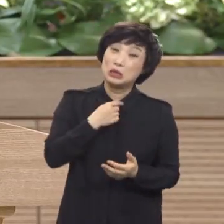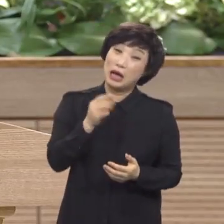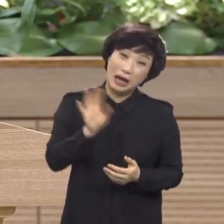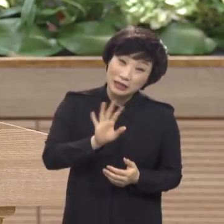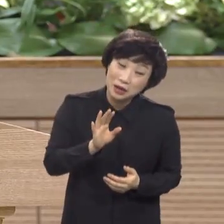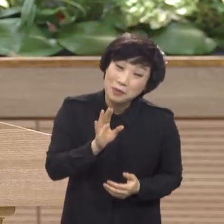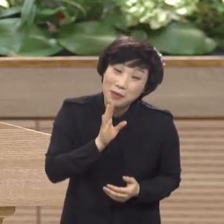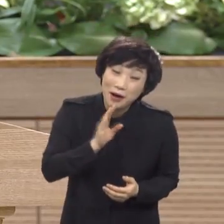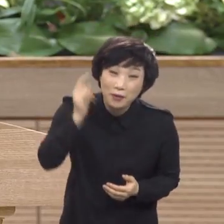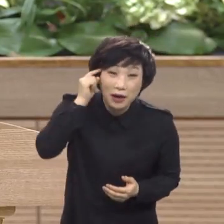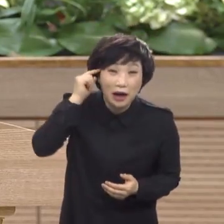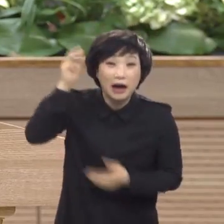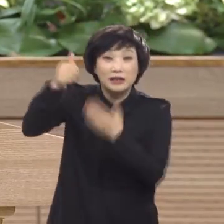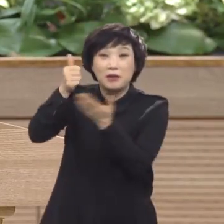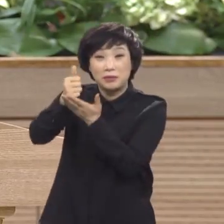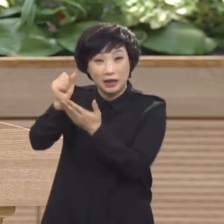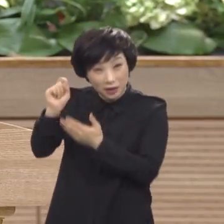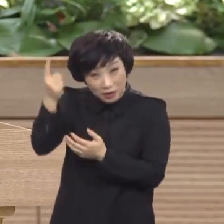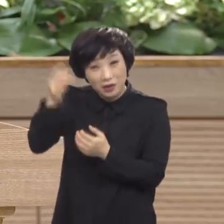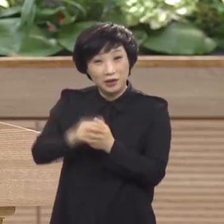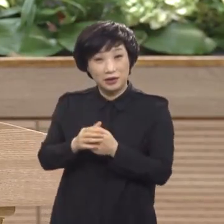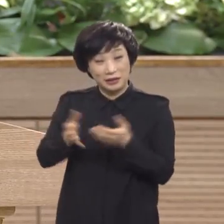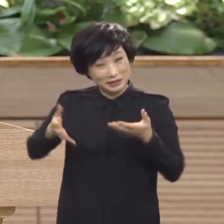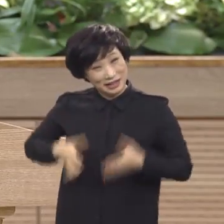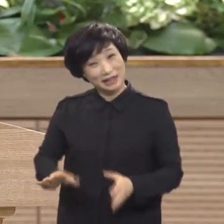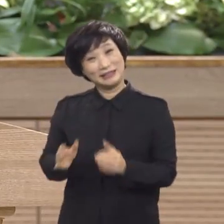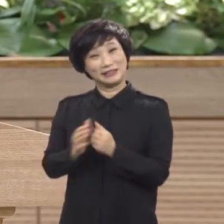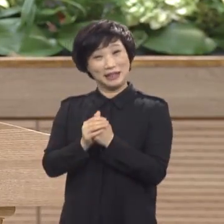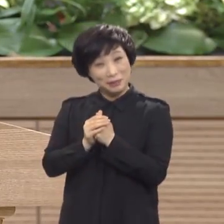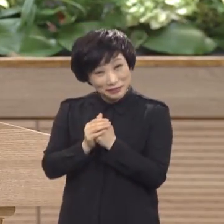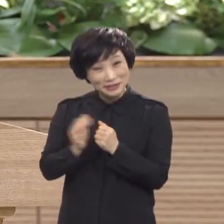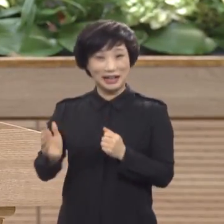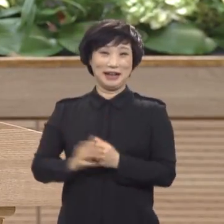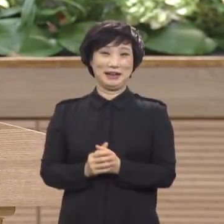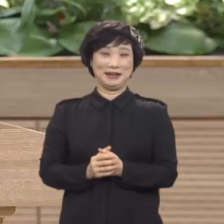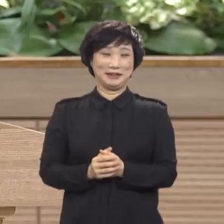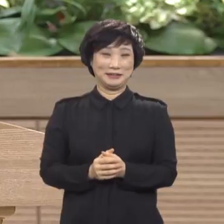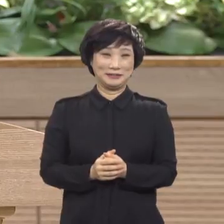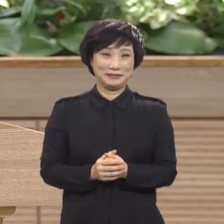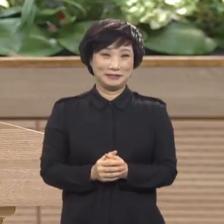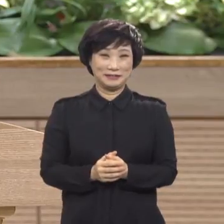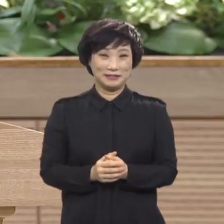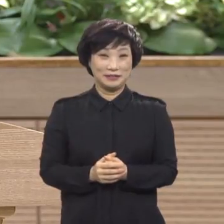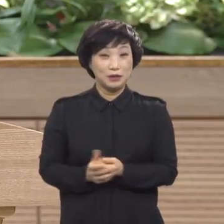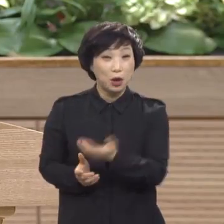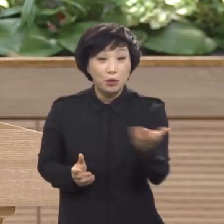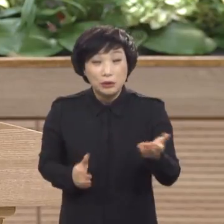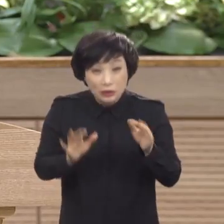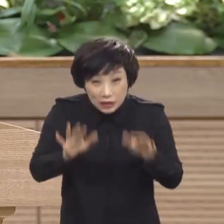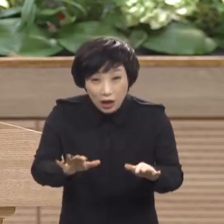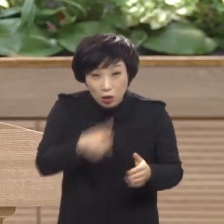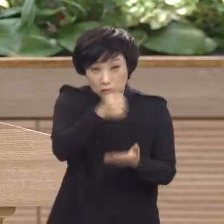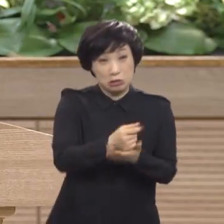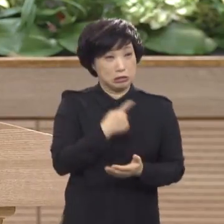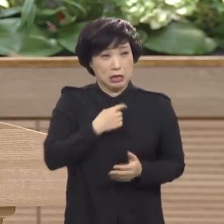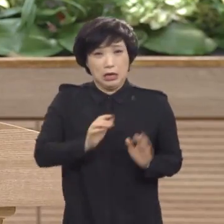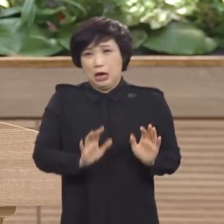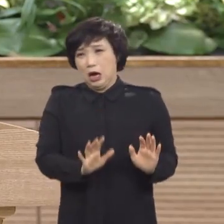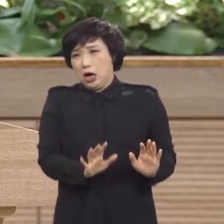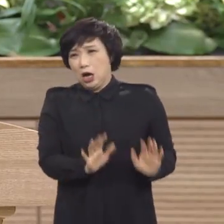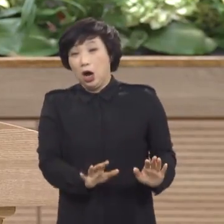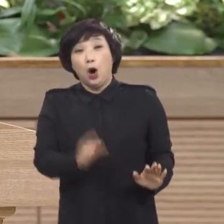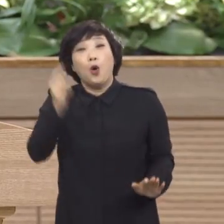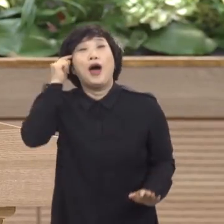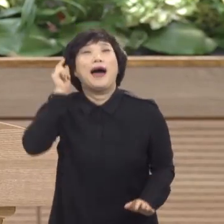것은 하나님께로서 낫음이니라. 네, 우리가 죄를 짓지 못하는